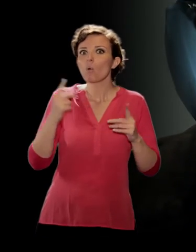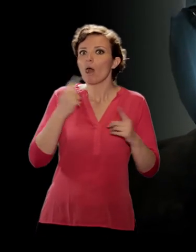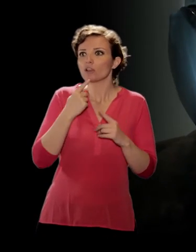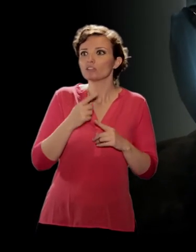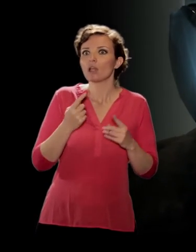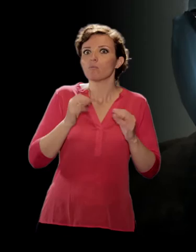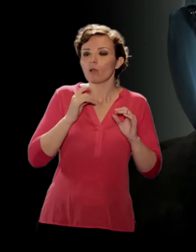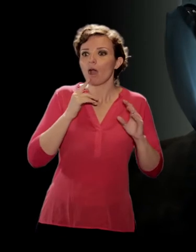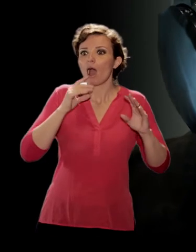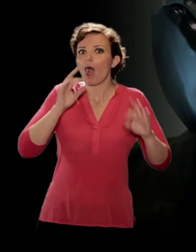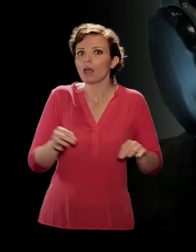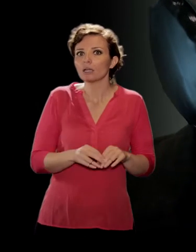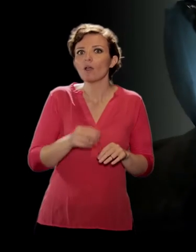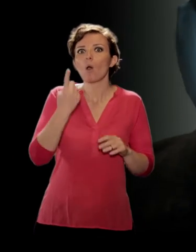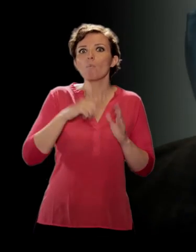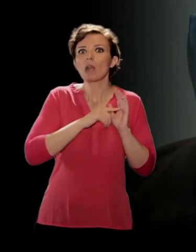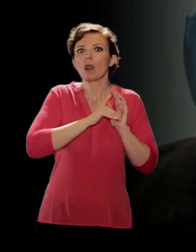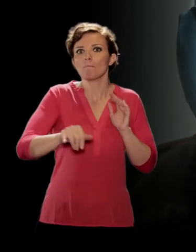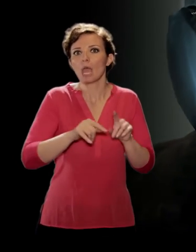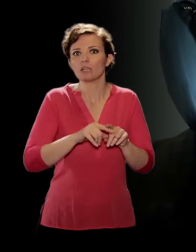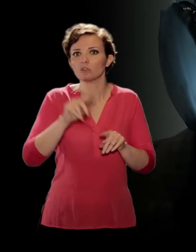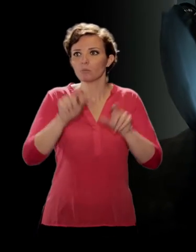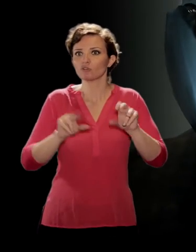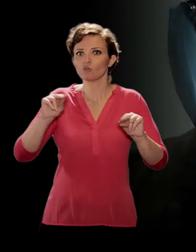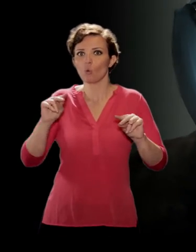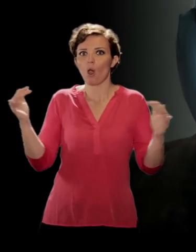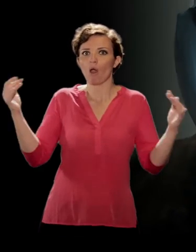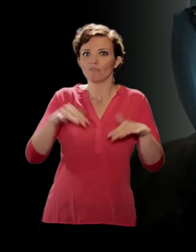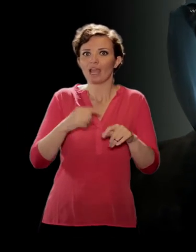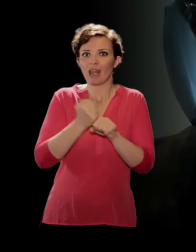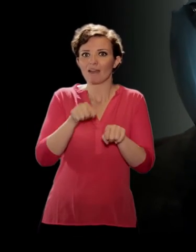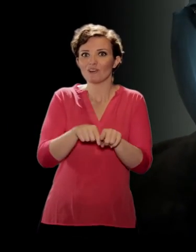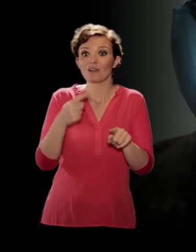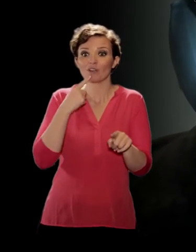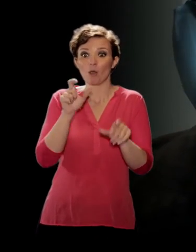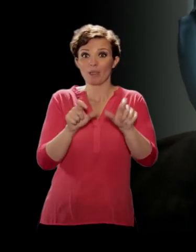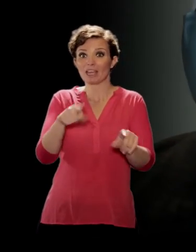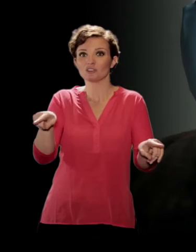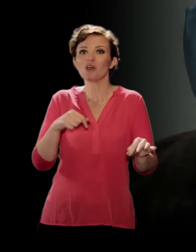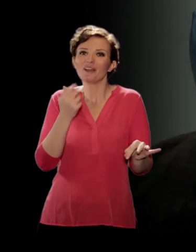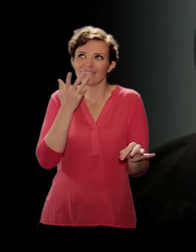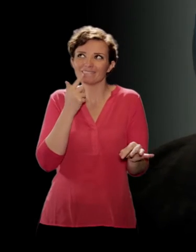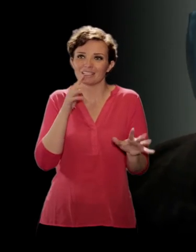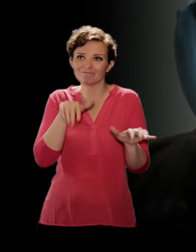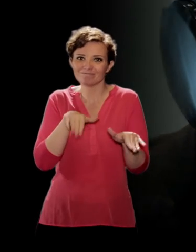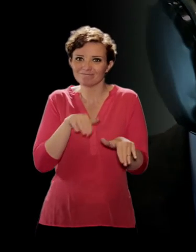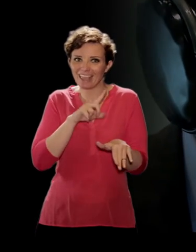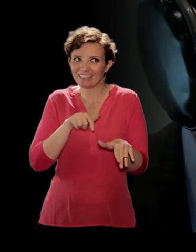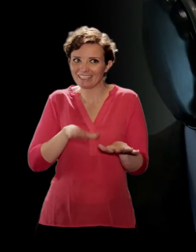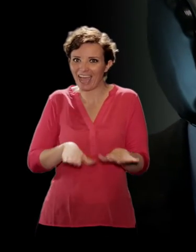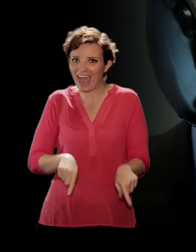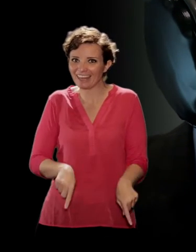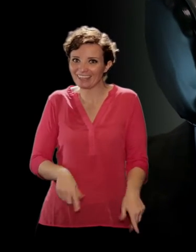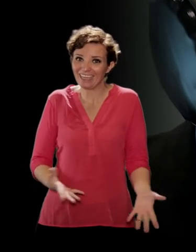a 1,5 milioni di nuovi talenti. Talenti che noi vorremmo che rimanessero in Italia il più possibile.